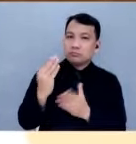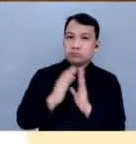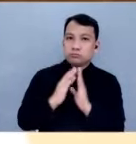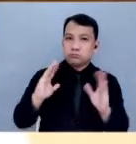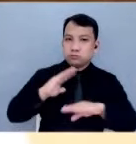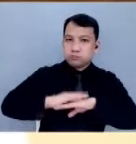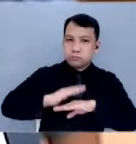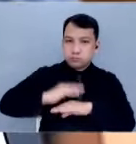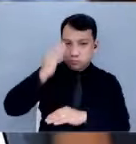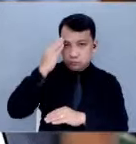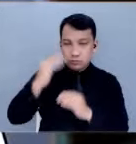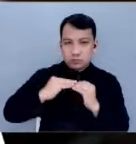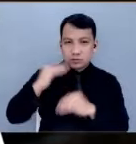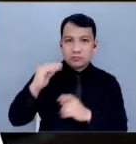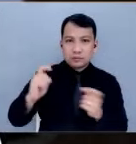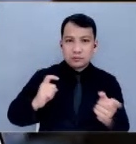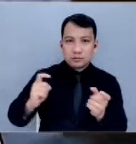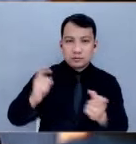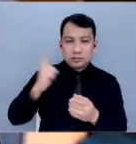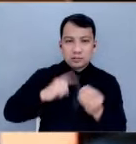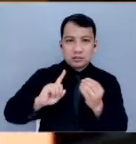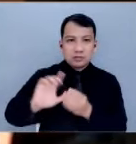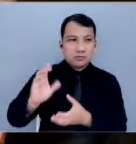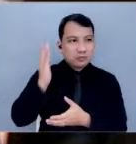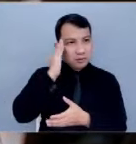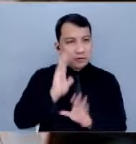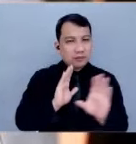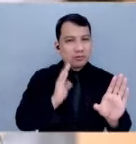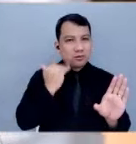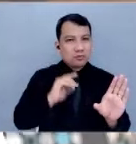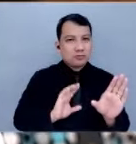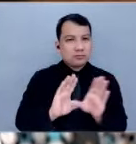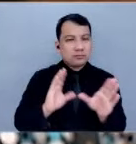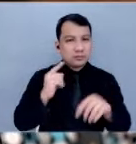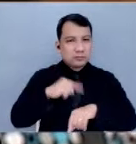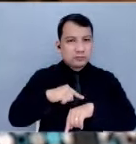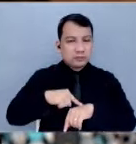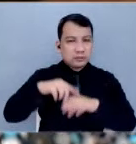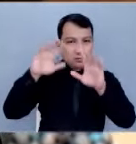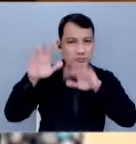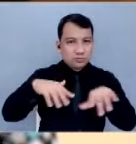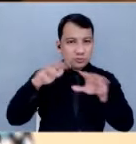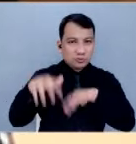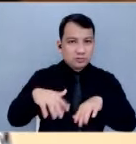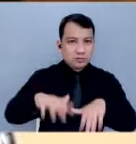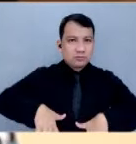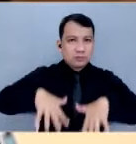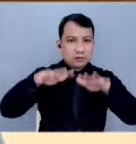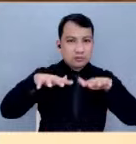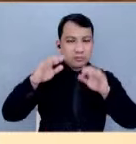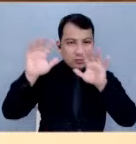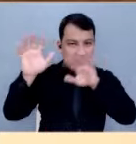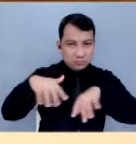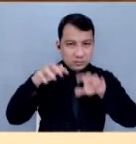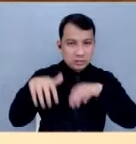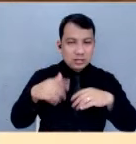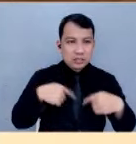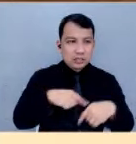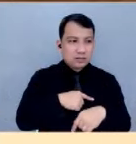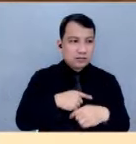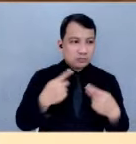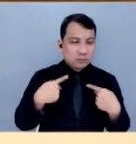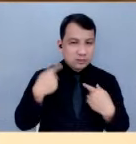can be controlled. In-anticipate na rin naman natin kasi panahon na ng tag-ulan. Mas maraming baha, mas maraming ulan, mas maraming pagkakataon na